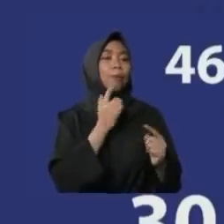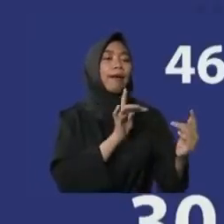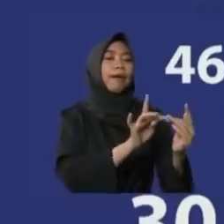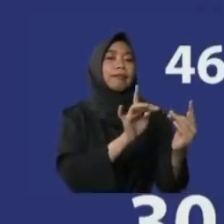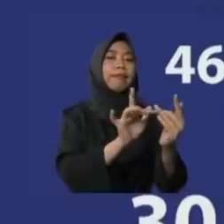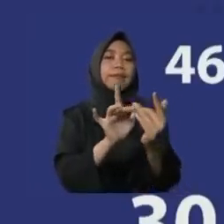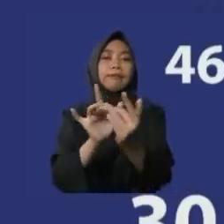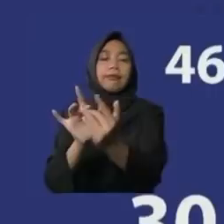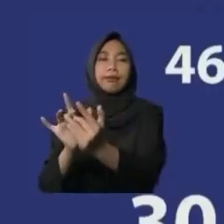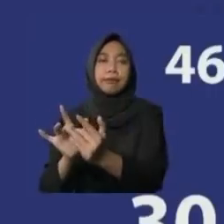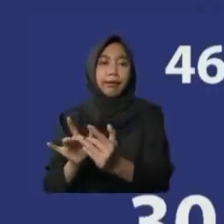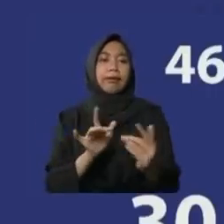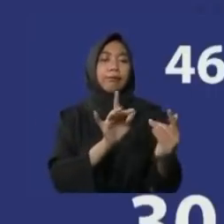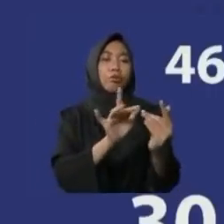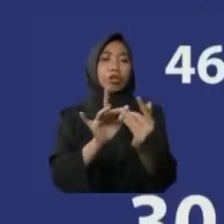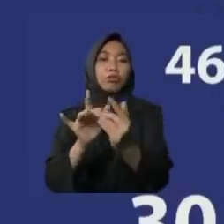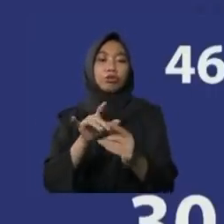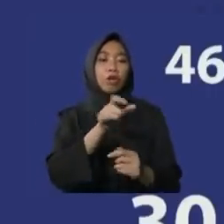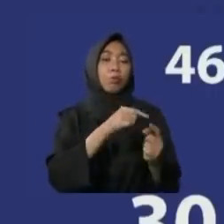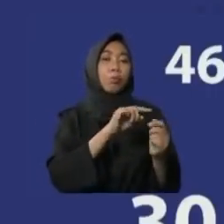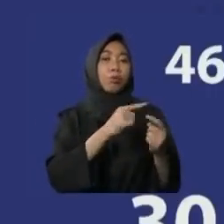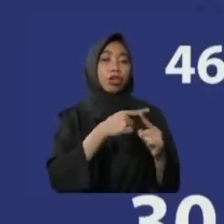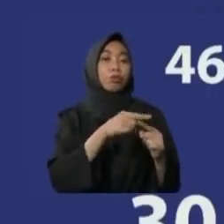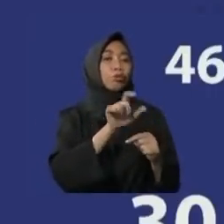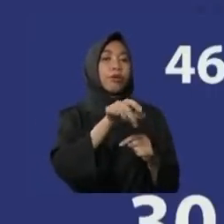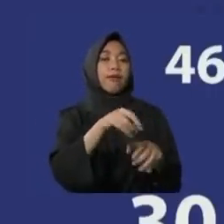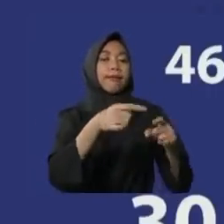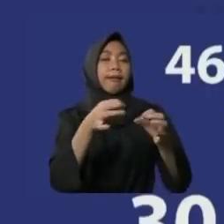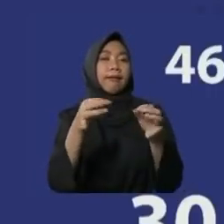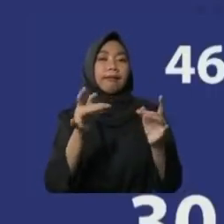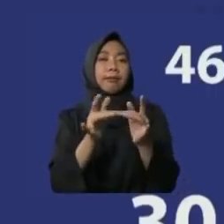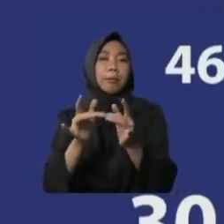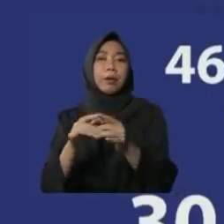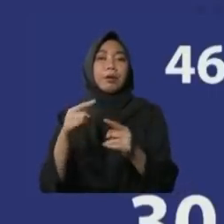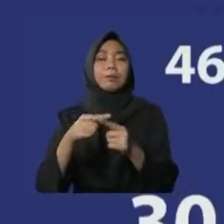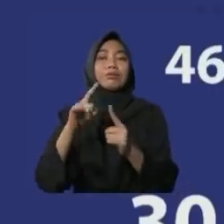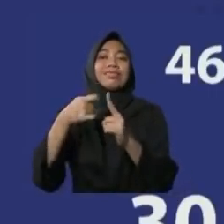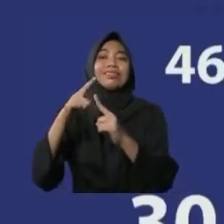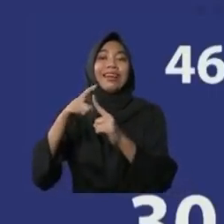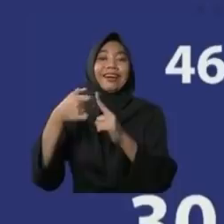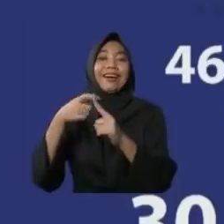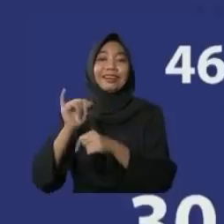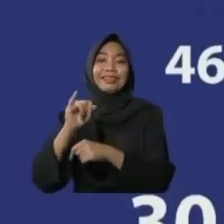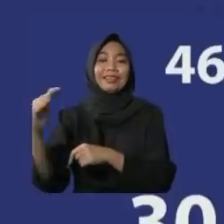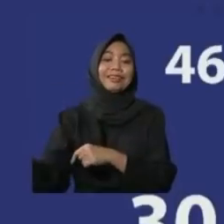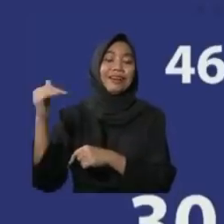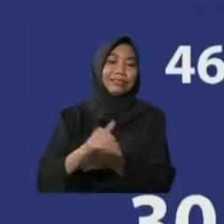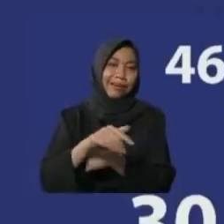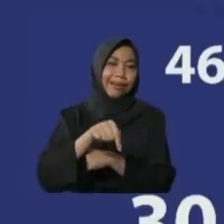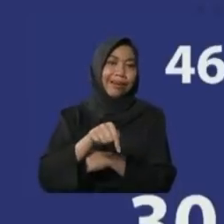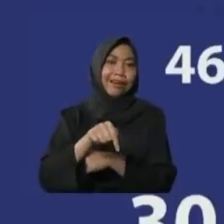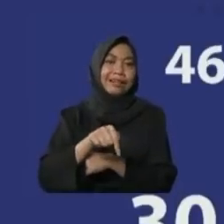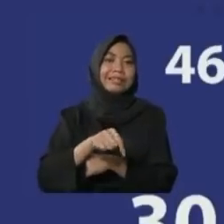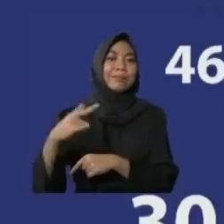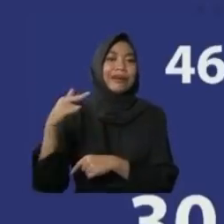agresif terhadap kontak positif Ditambah lagi dengan pekerja migran Indonesia yang masuk melalui